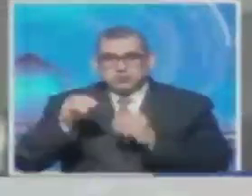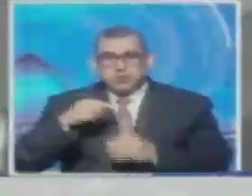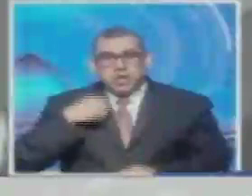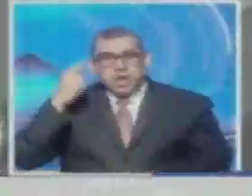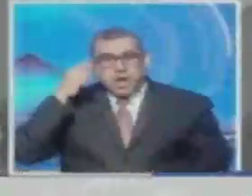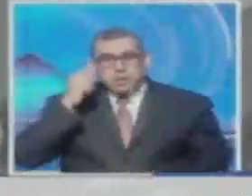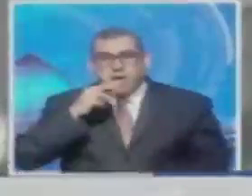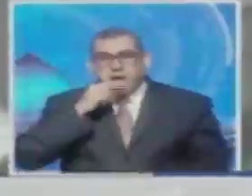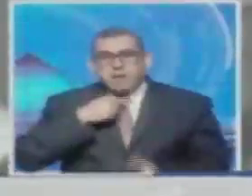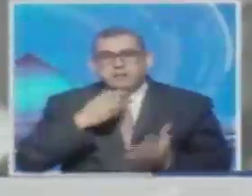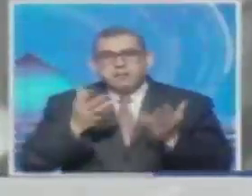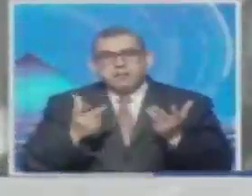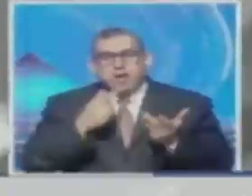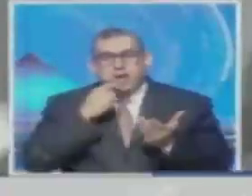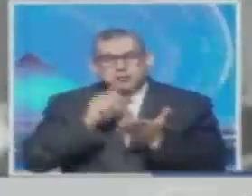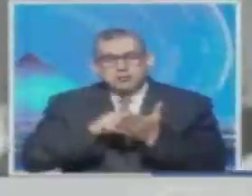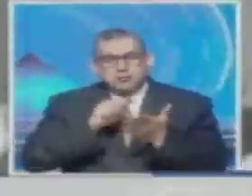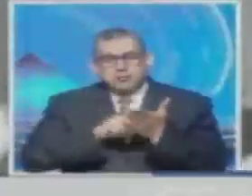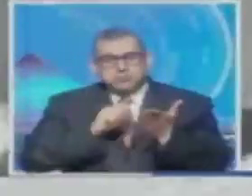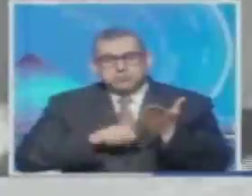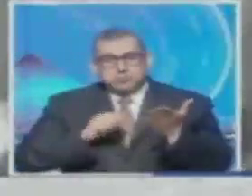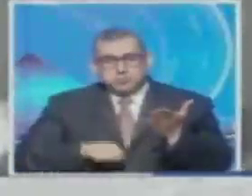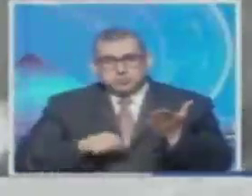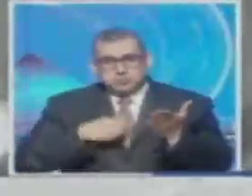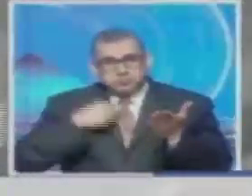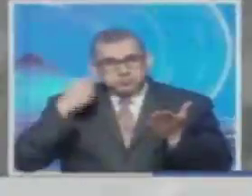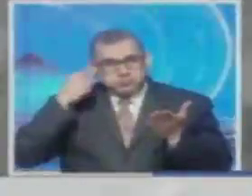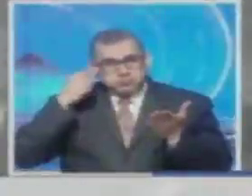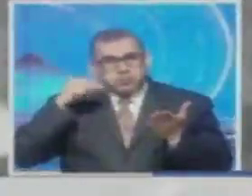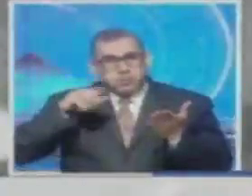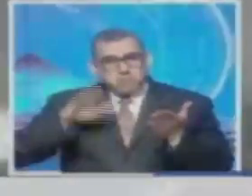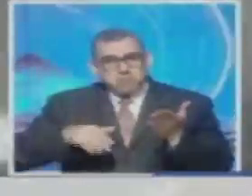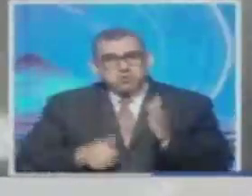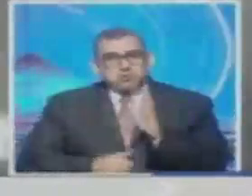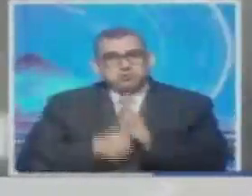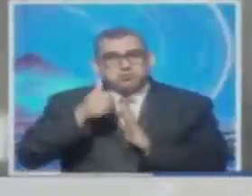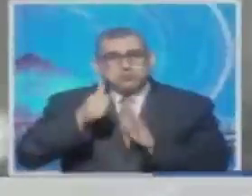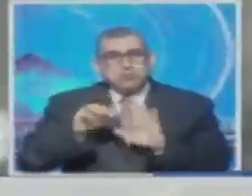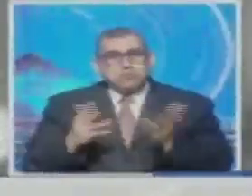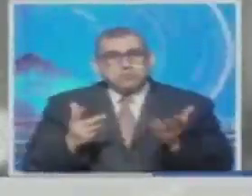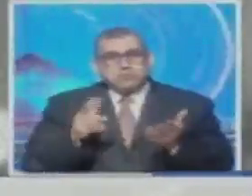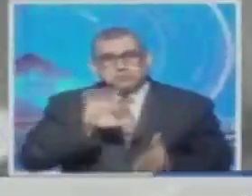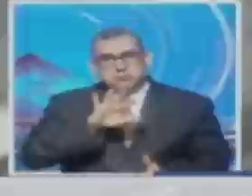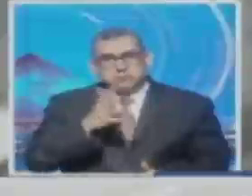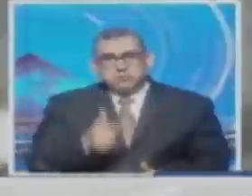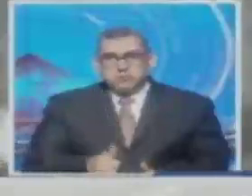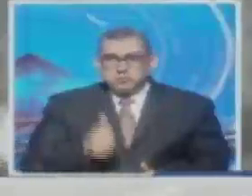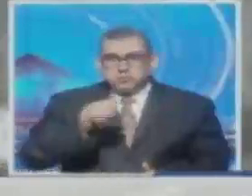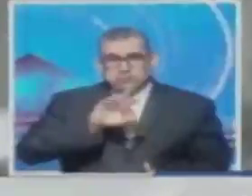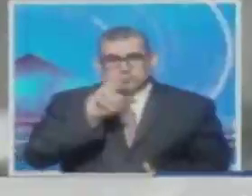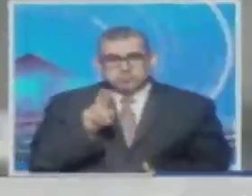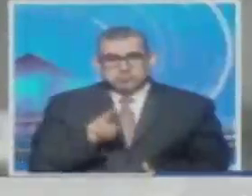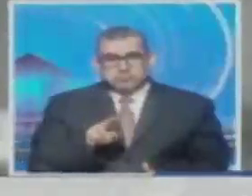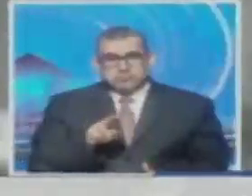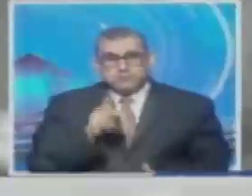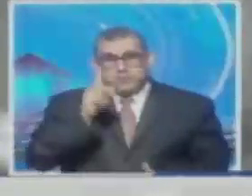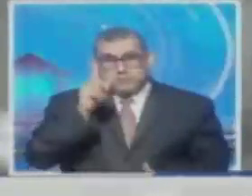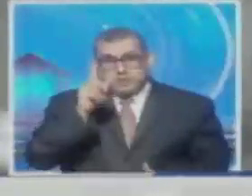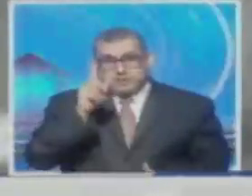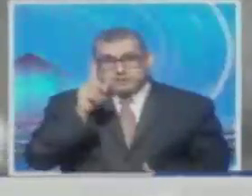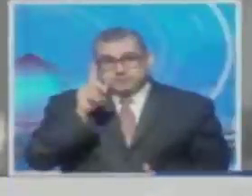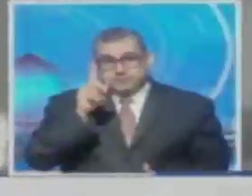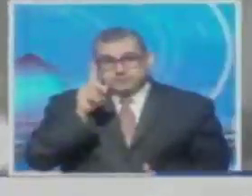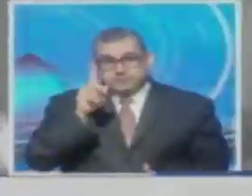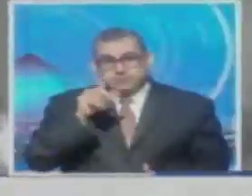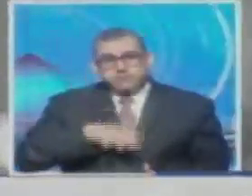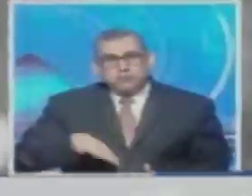نحسب العملية بورقة وقلم فكنا نجد ان النجاح يمكن احتماله ضعيف، ولكن كان